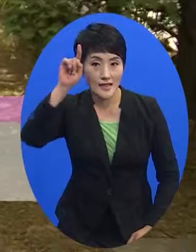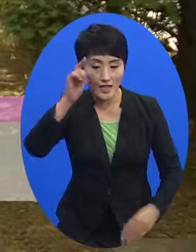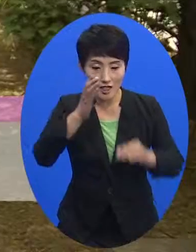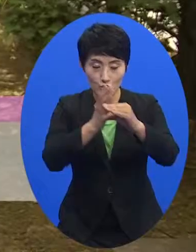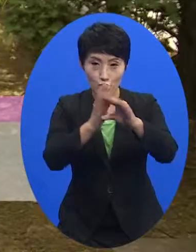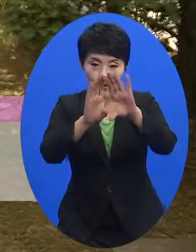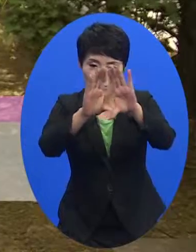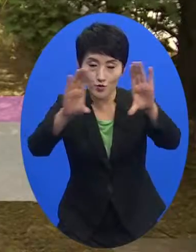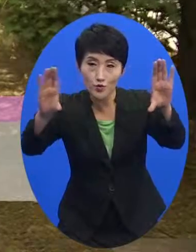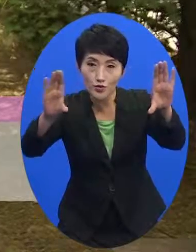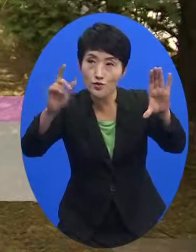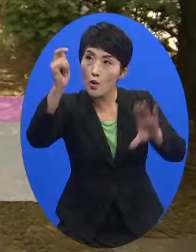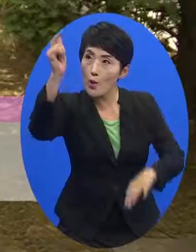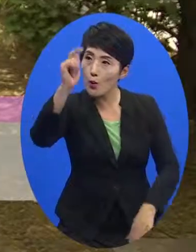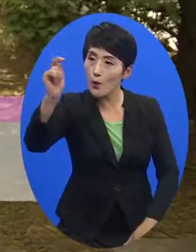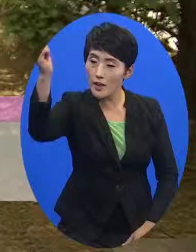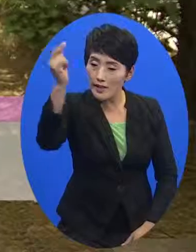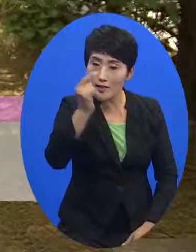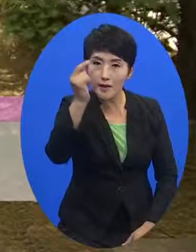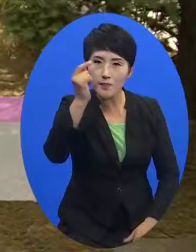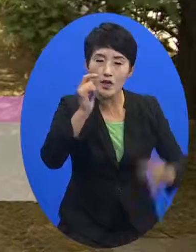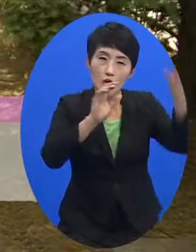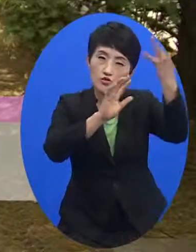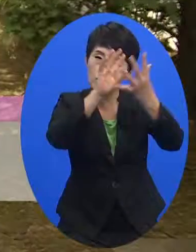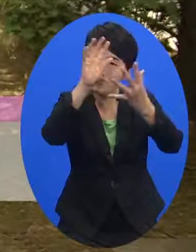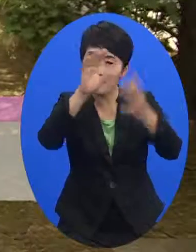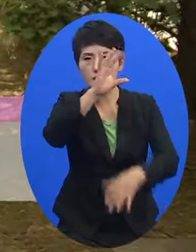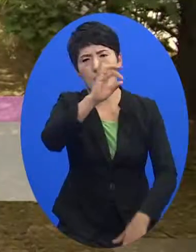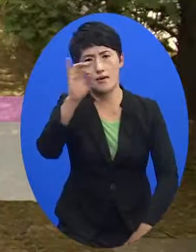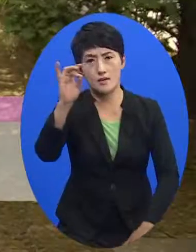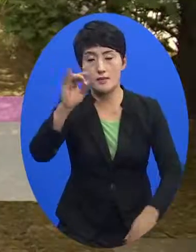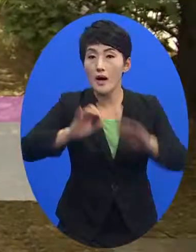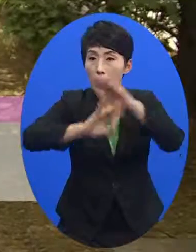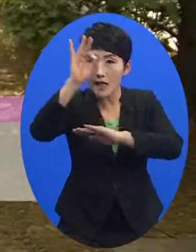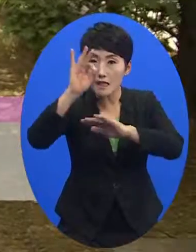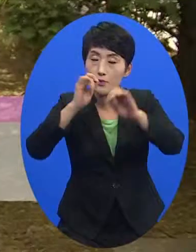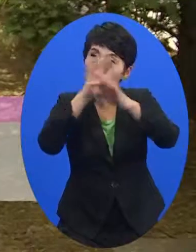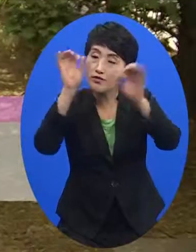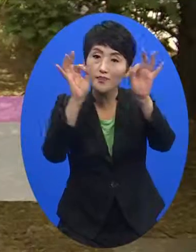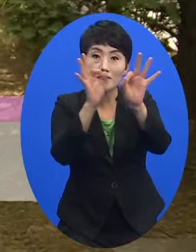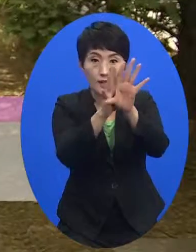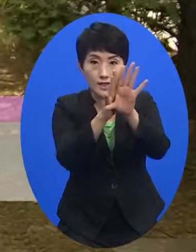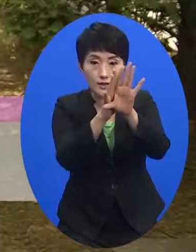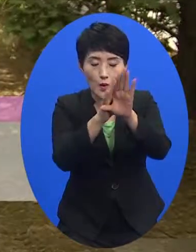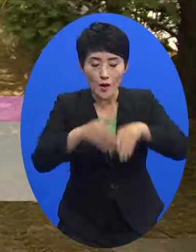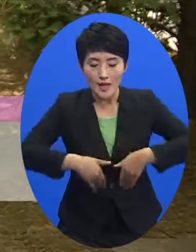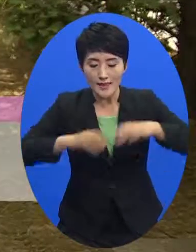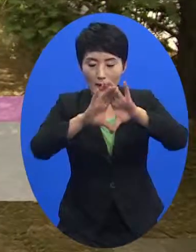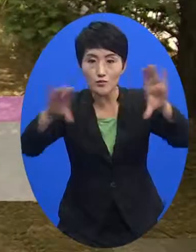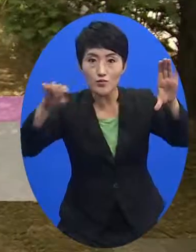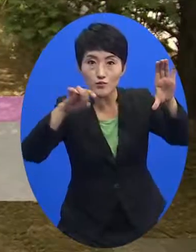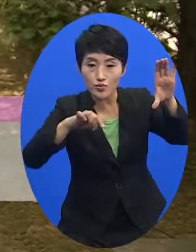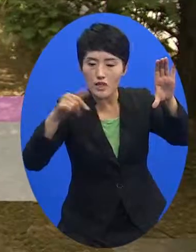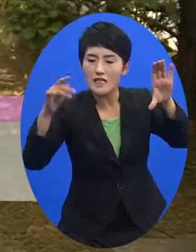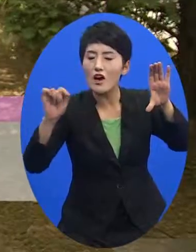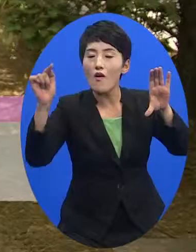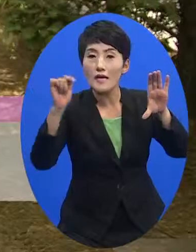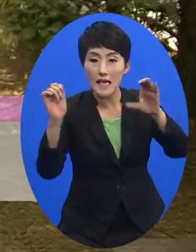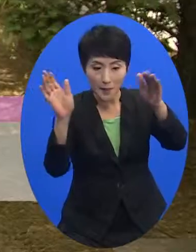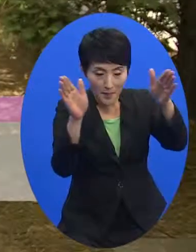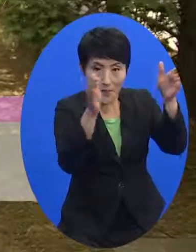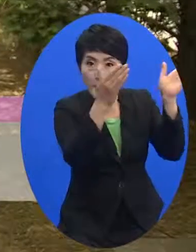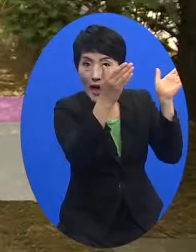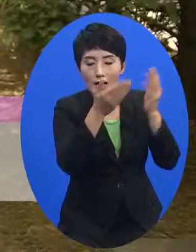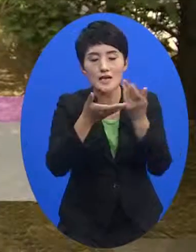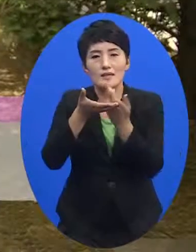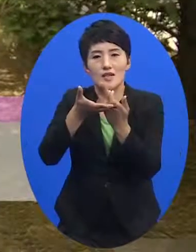내일 중부지방은 고기압의 영향으로 가끔 구름 많다가 아침부터 맑아지겠고 남부지방은 남해상을 지나는 저기압의 영향에서